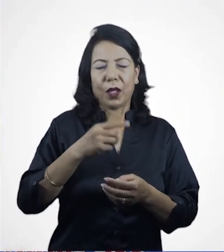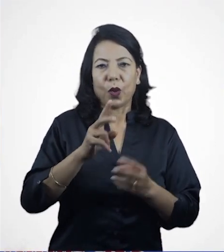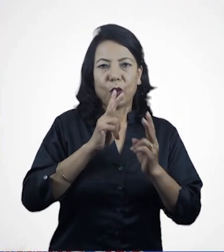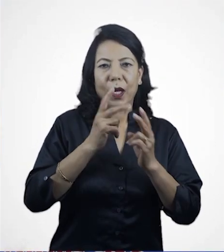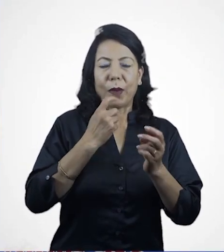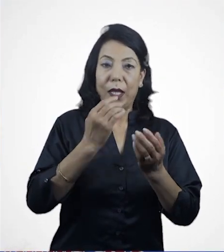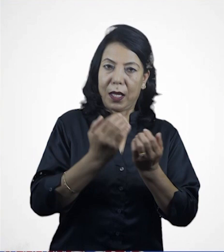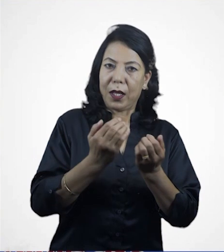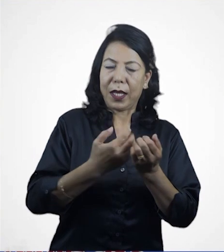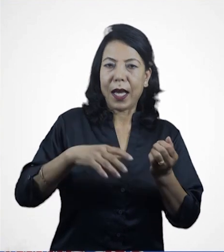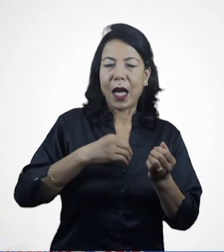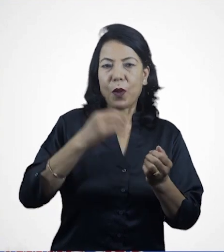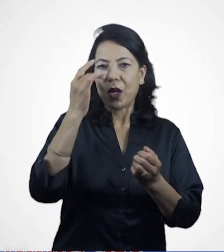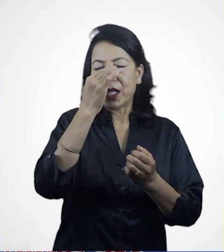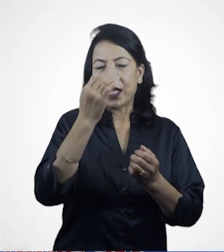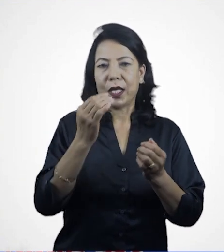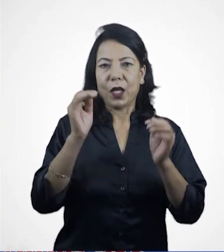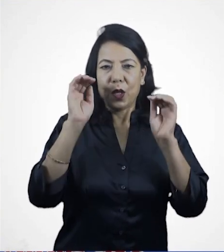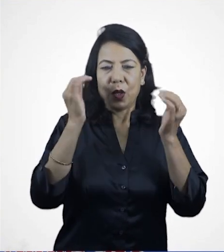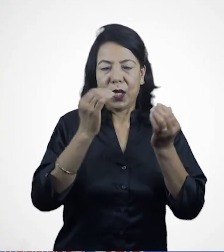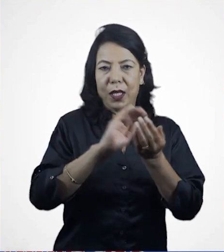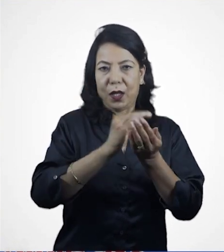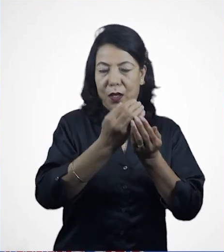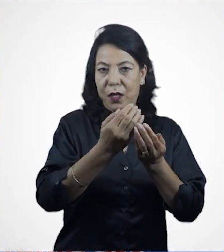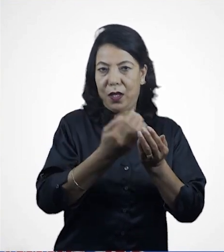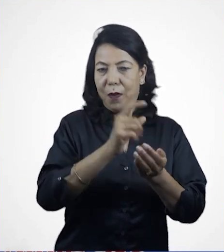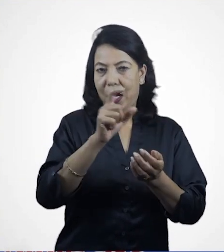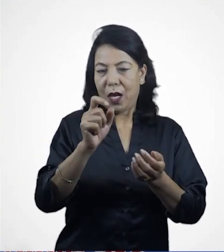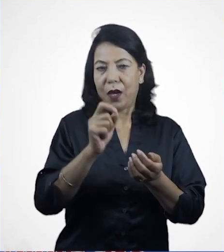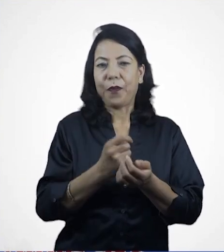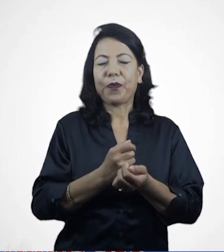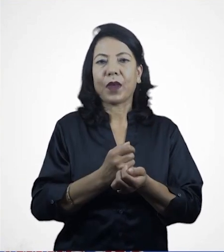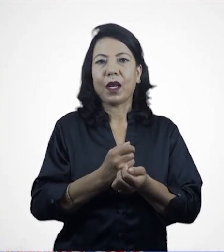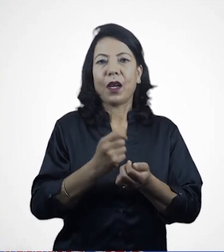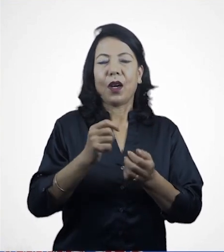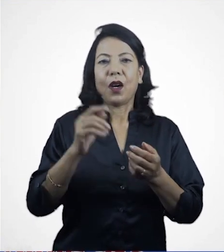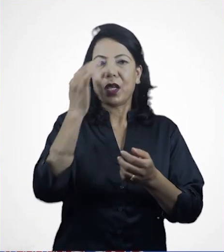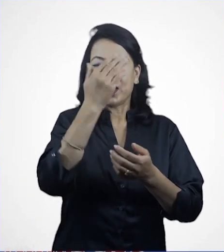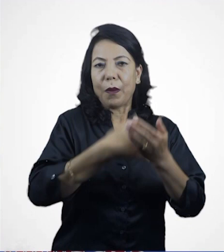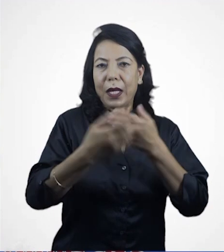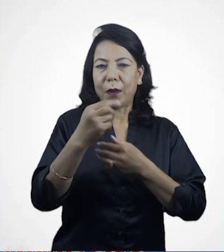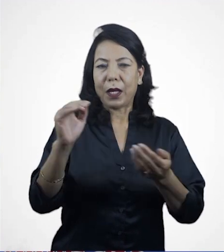क्यातर प्रता में मुदू चुर्णाजनी बीचाली मैं इसको बैवार्या